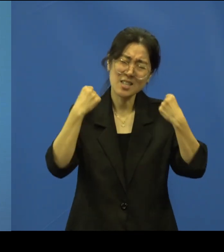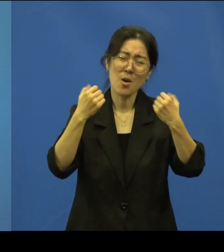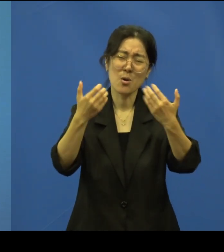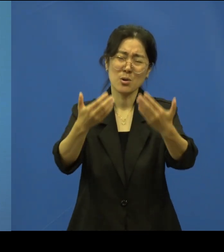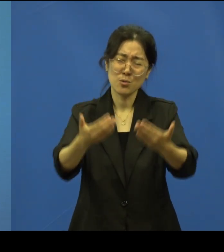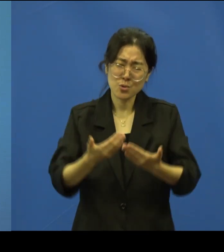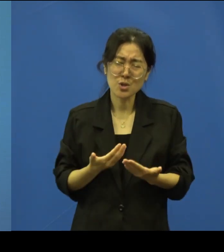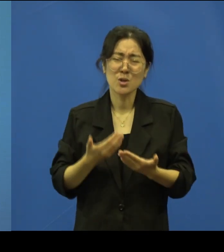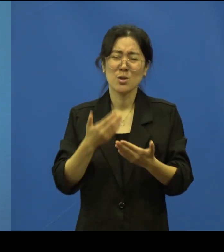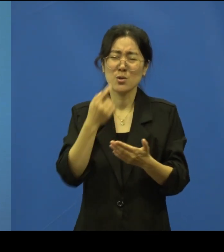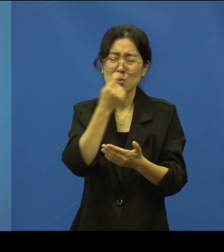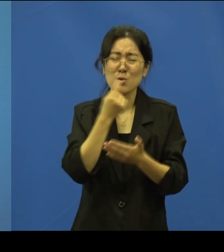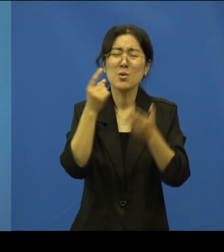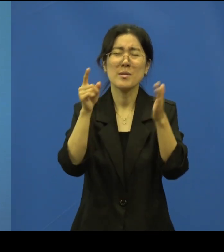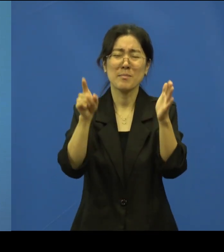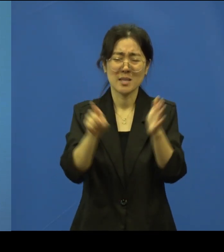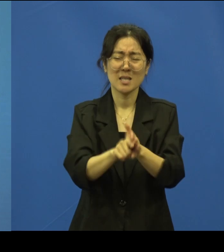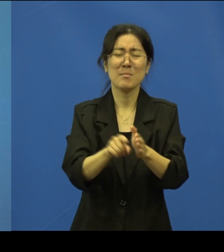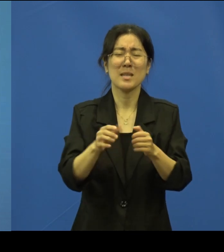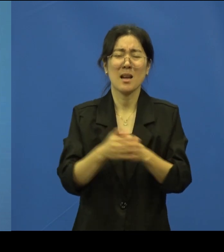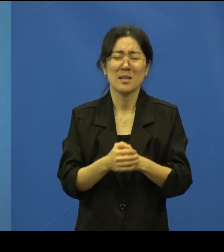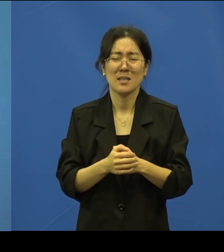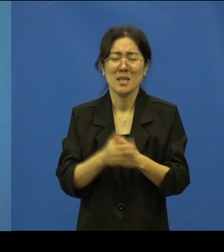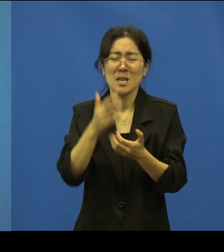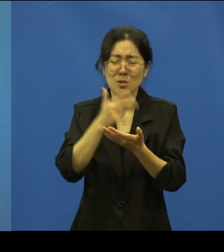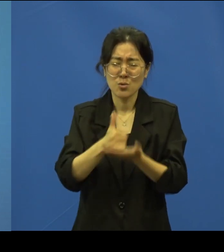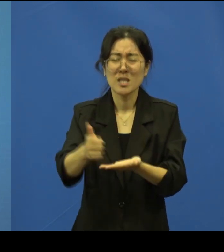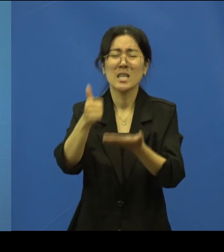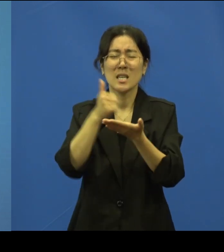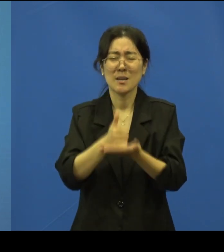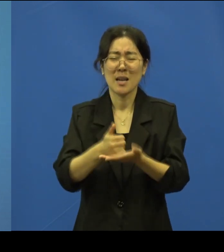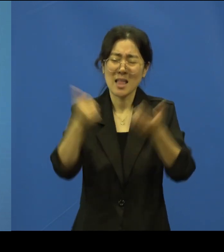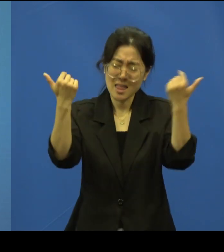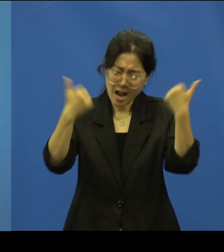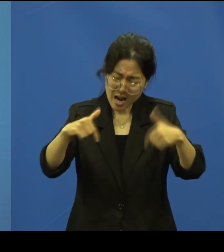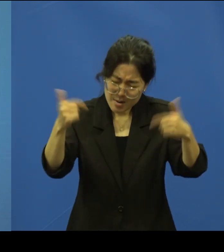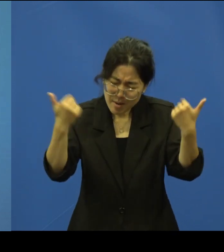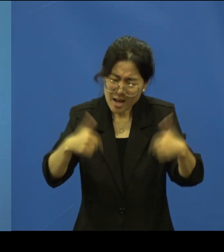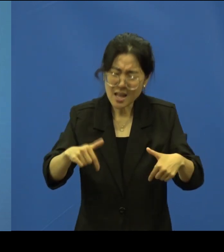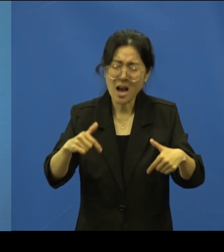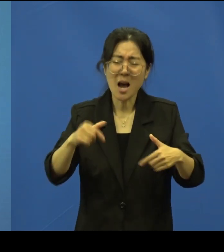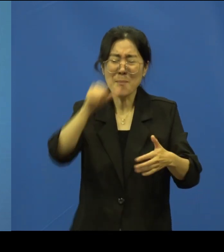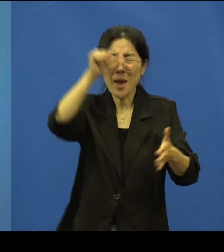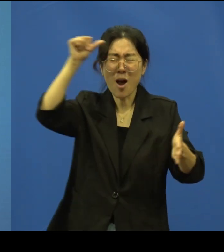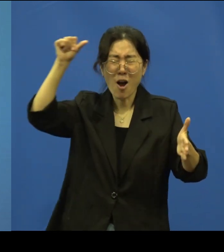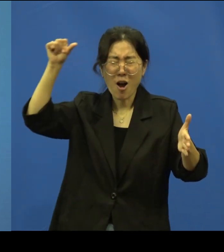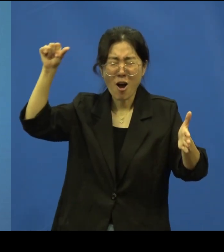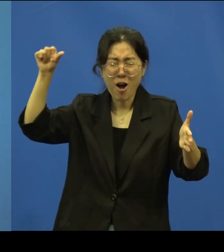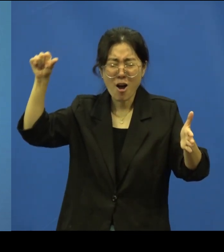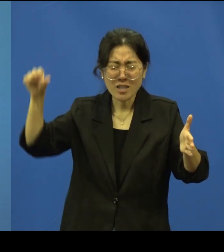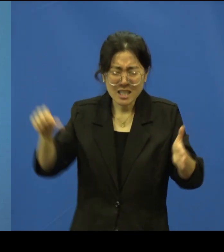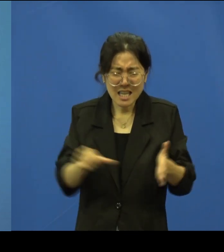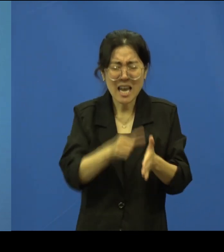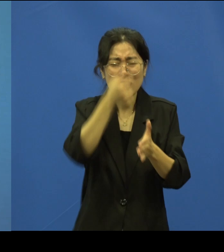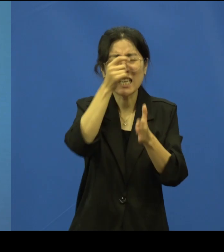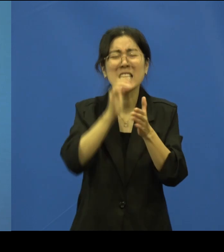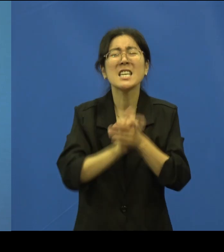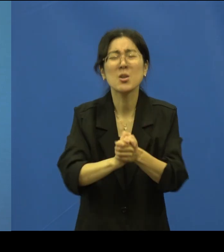능력을 허락해 주실 줄로 믿습니다. 주님, 날마다 평생 기도함으로